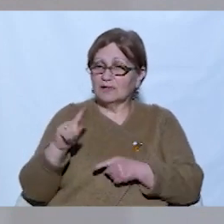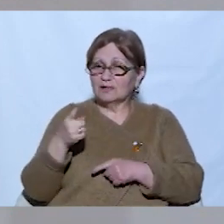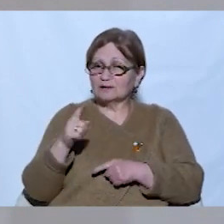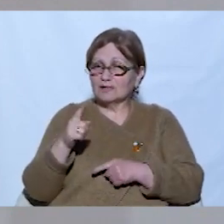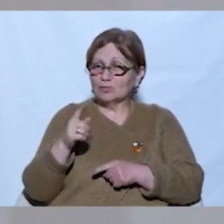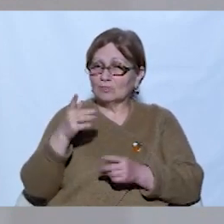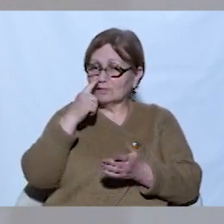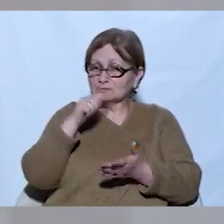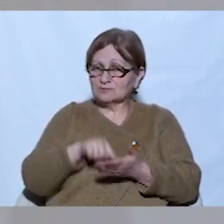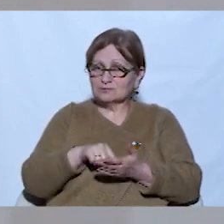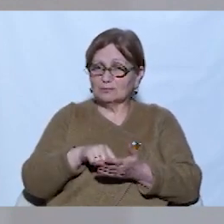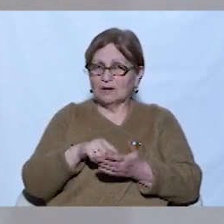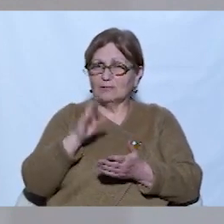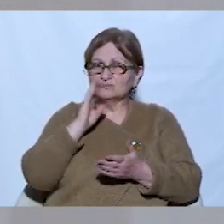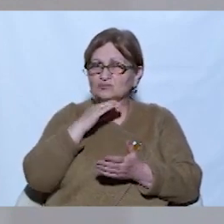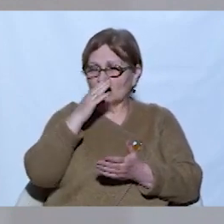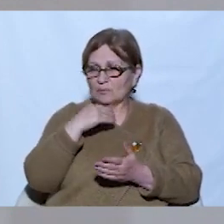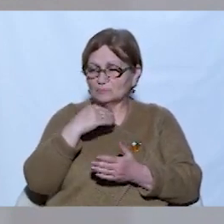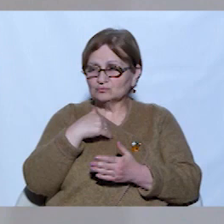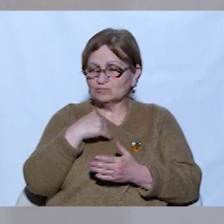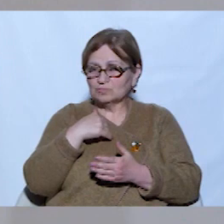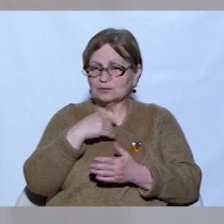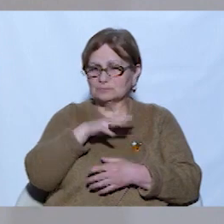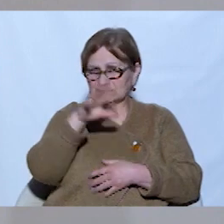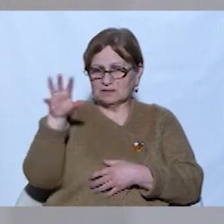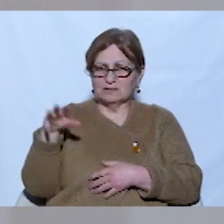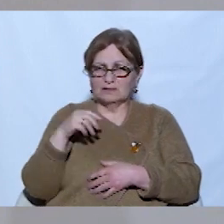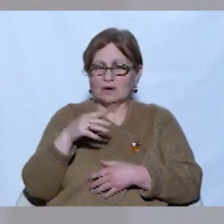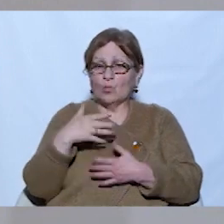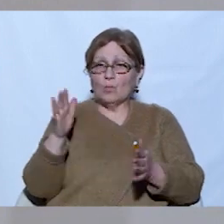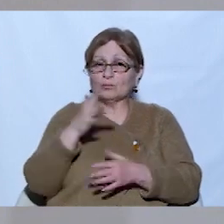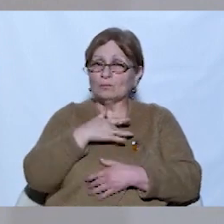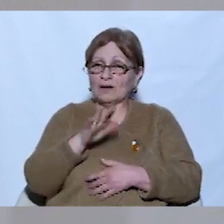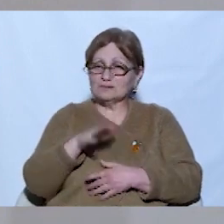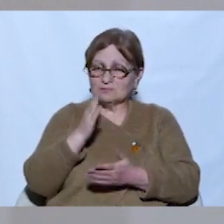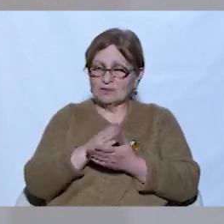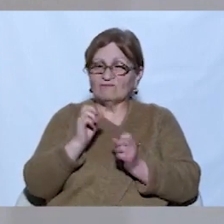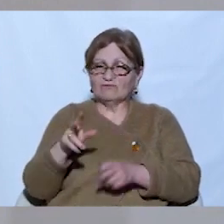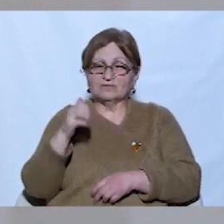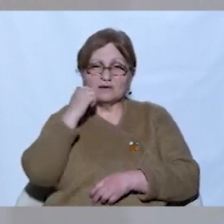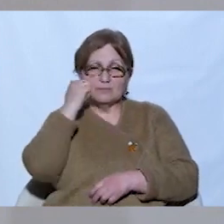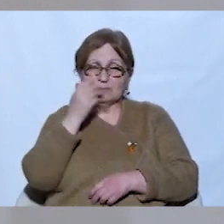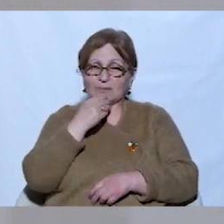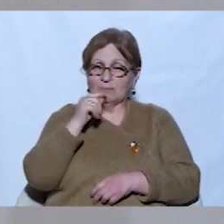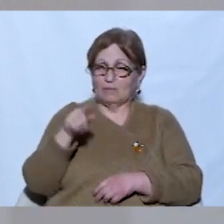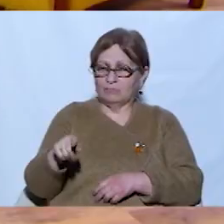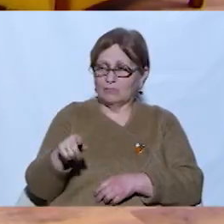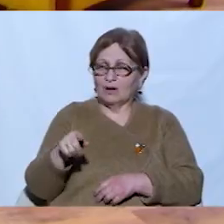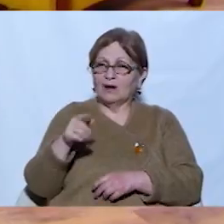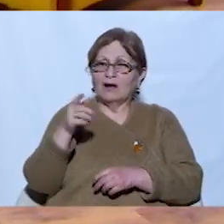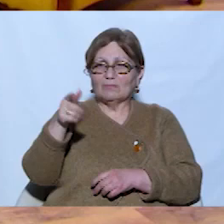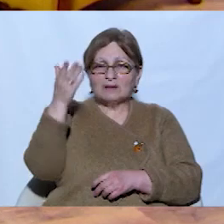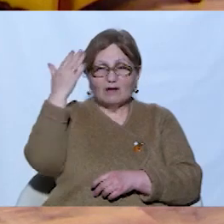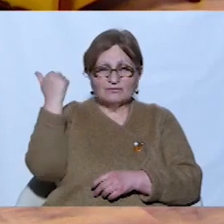განსხვავებულია ქცევითი სირთულეები, როგორც წესი, ნუ რატომღაც ესე ხდება ჩვენს ქვეყანაში, რომ მშობლები თითქოს ჩვენს ქვეყანაში არ ზოგადად, მშობლები უფრო მკაცრები არიან